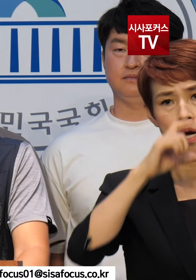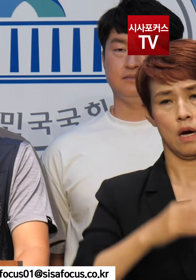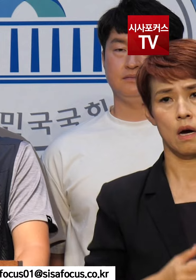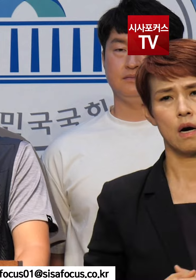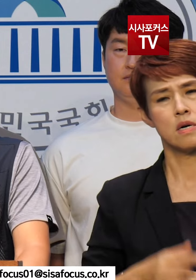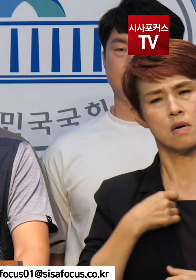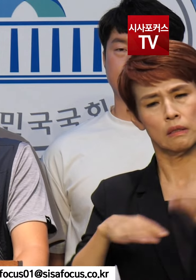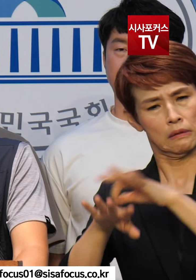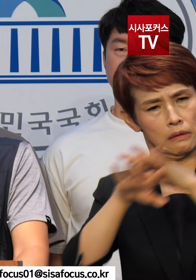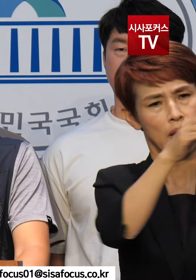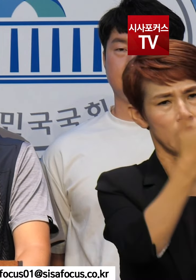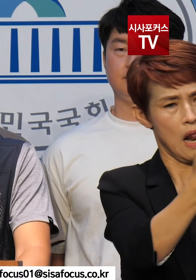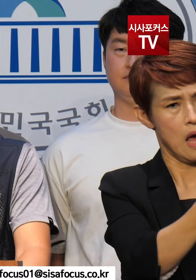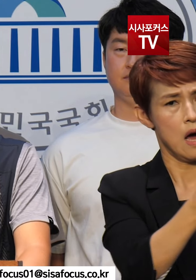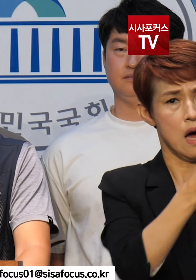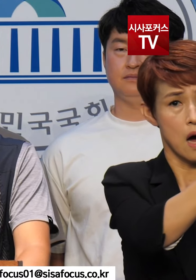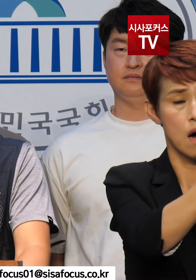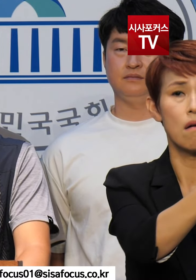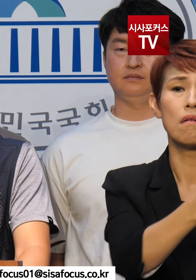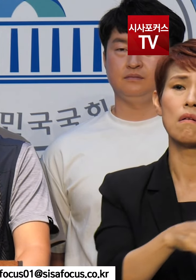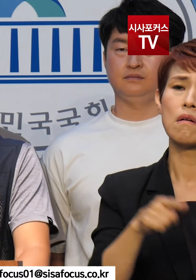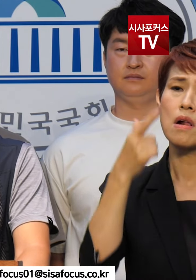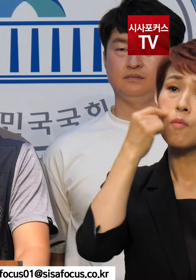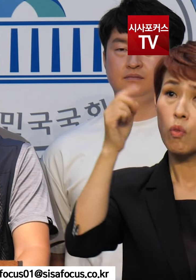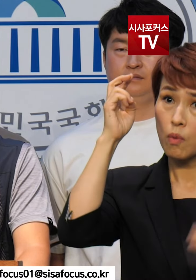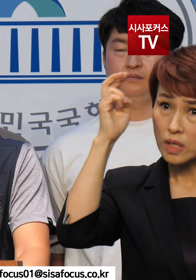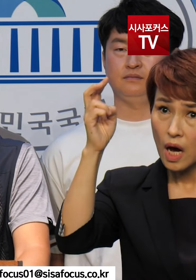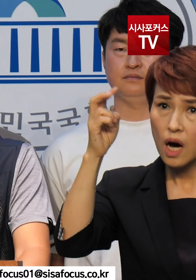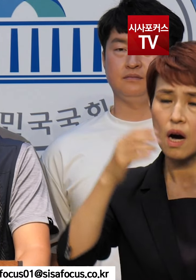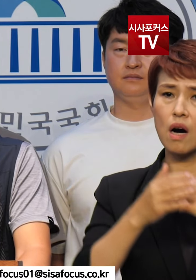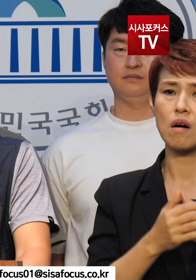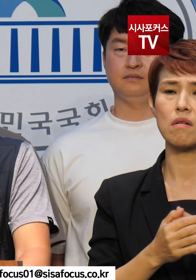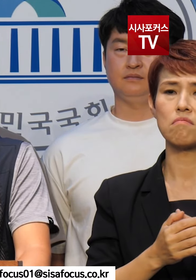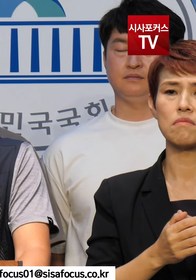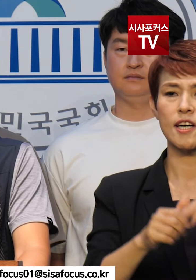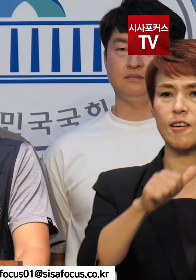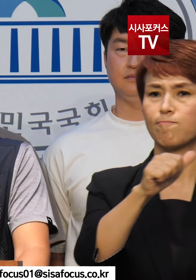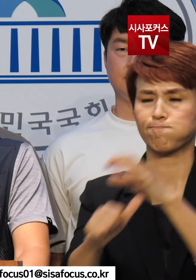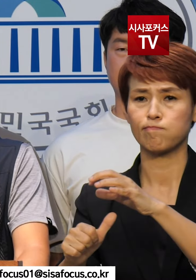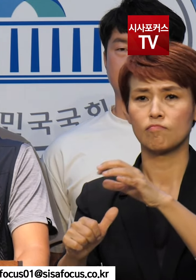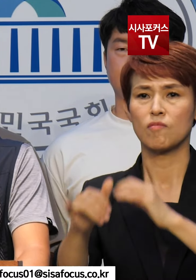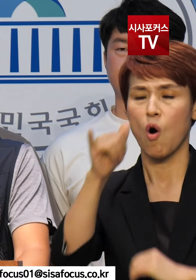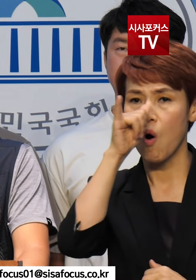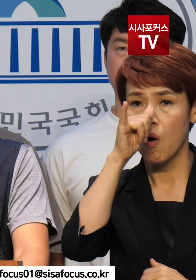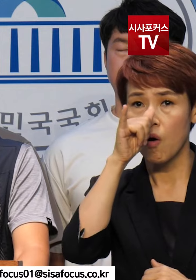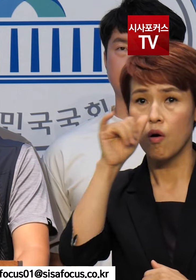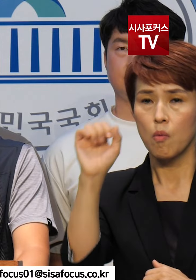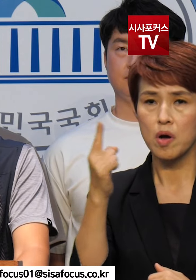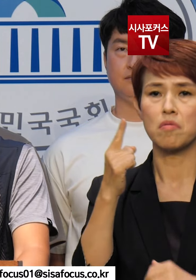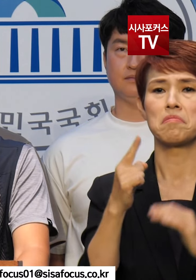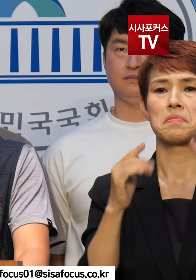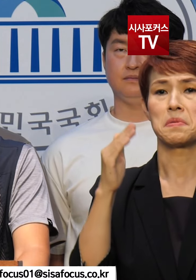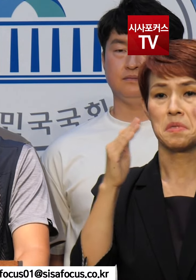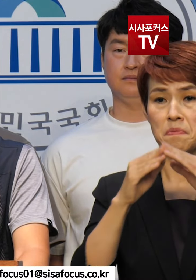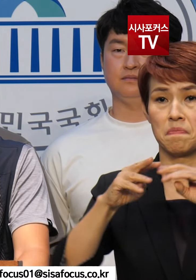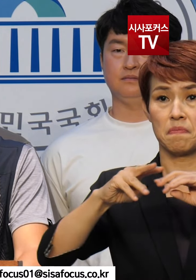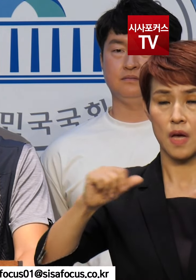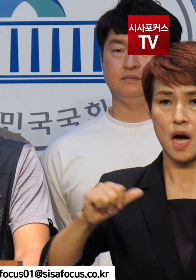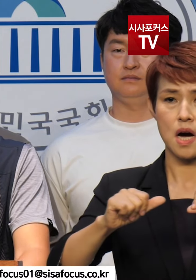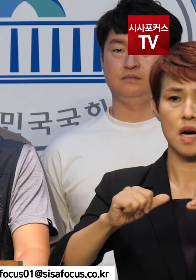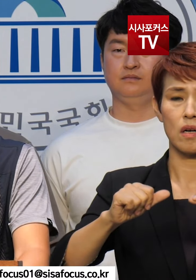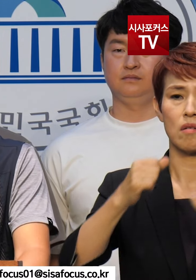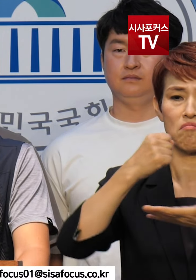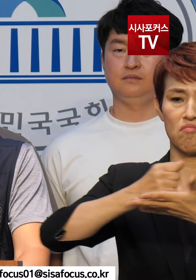조합원에게 일본 기업 니토덴코는 손배 가압류와 가처분을 근거로 부동산의 강제 경매, 통장